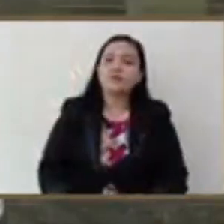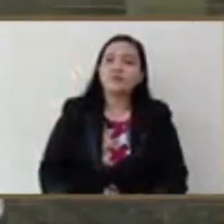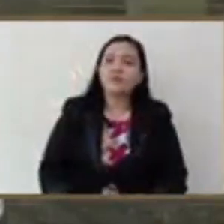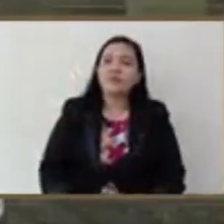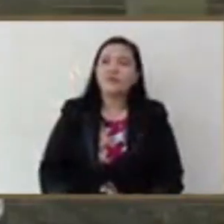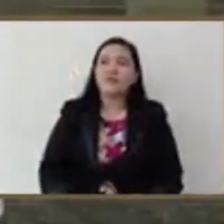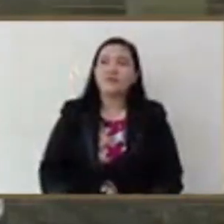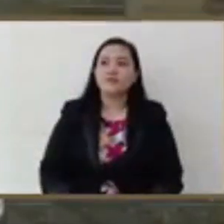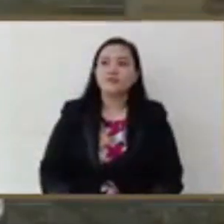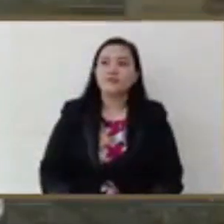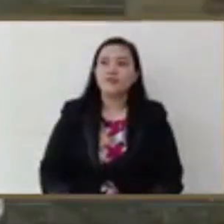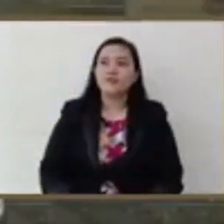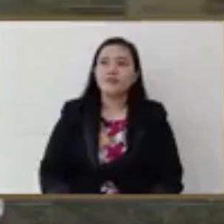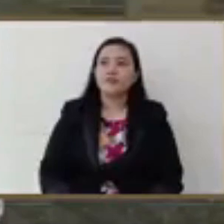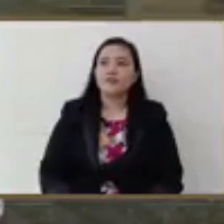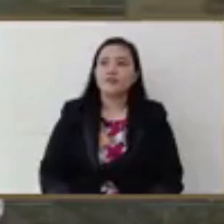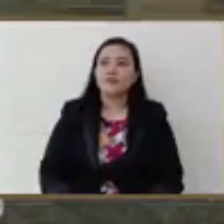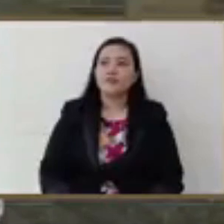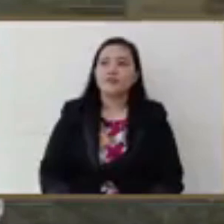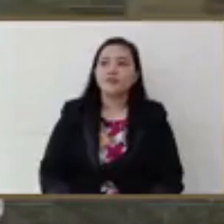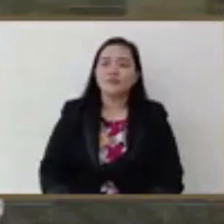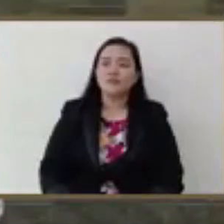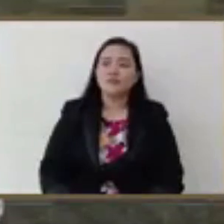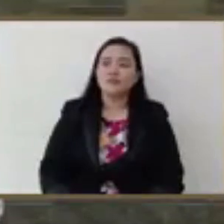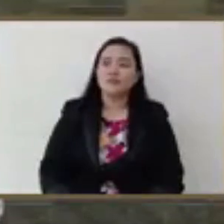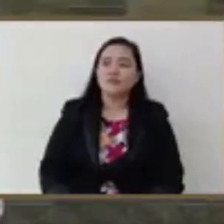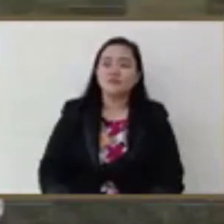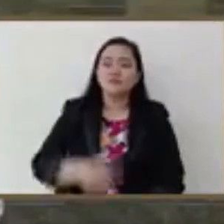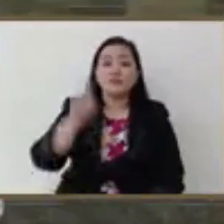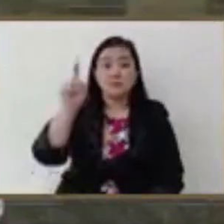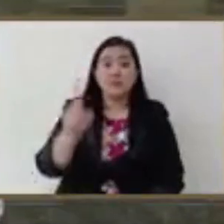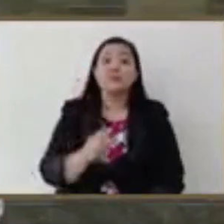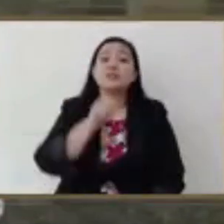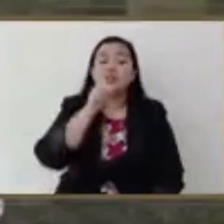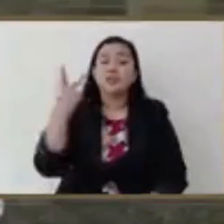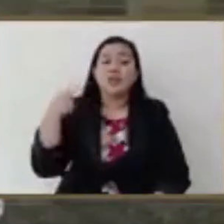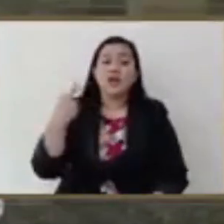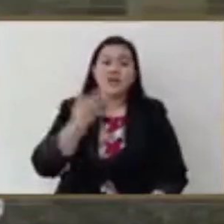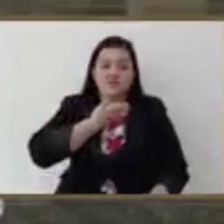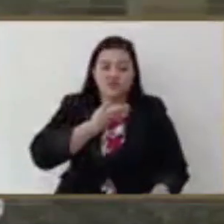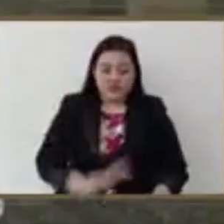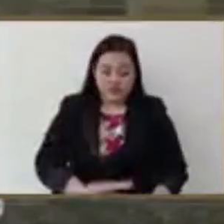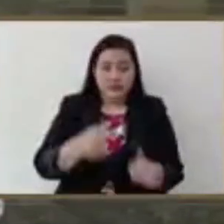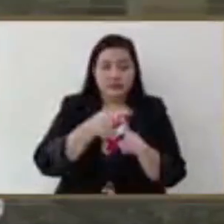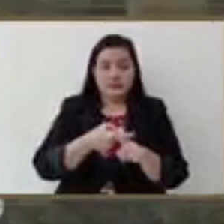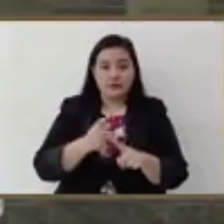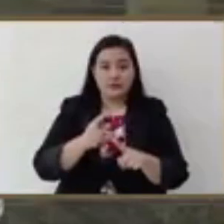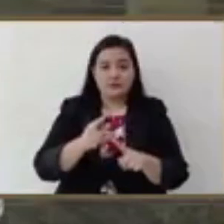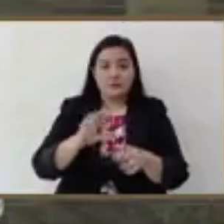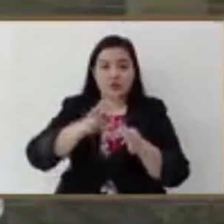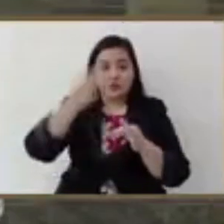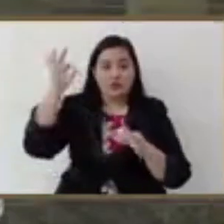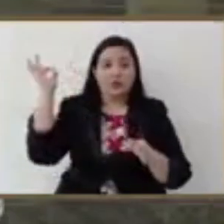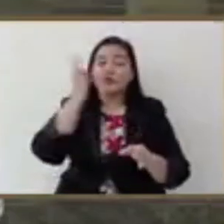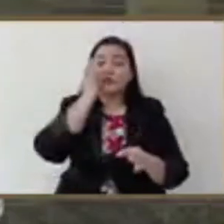ng famine ang simbahan. Bakit po? Sapagkat dinesign ng Diyos ang kanyang man, the man of God, the priest